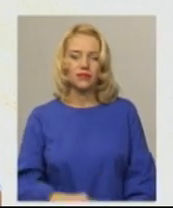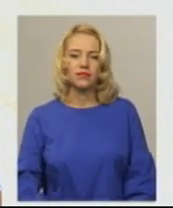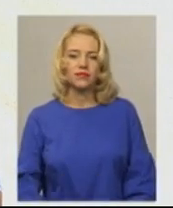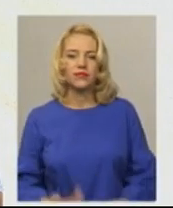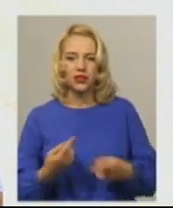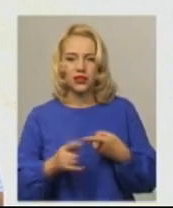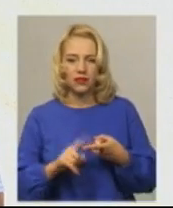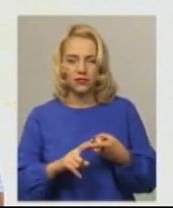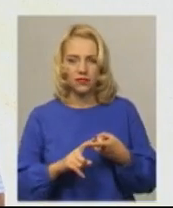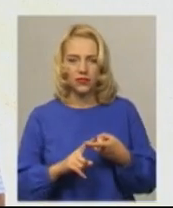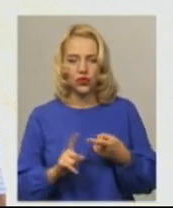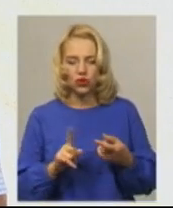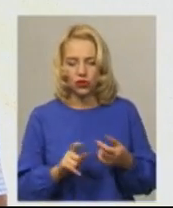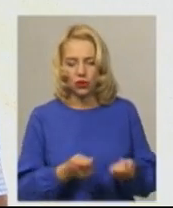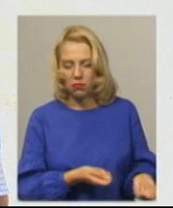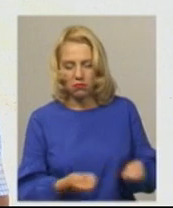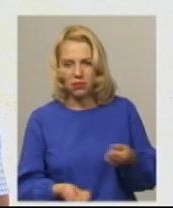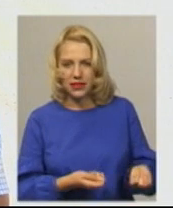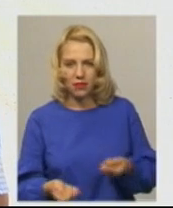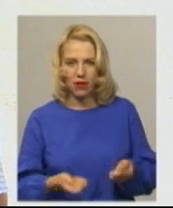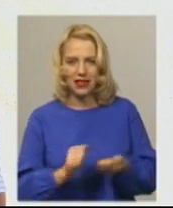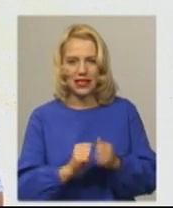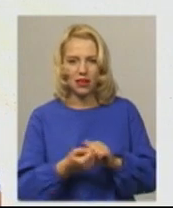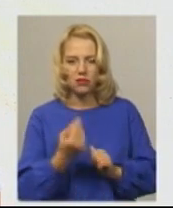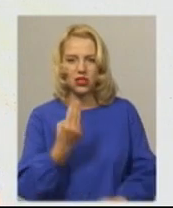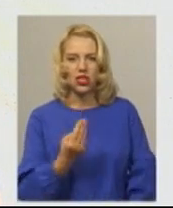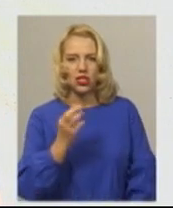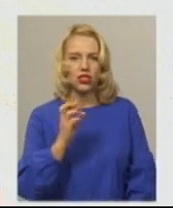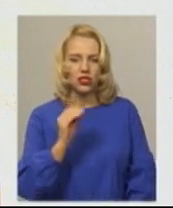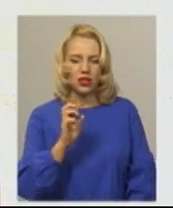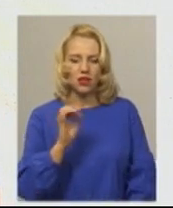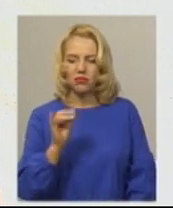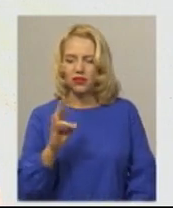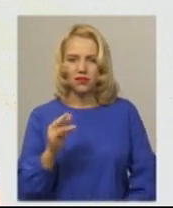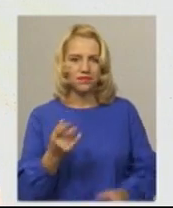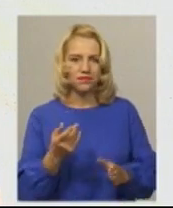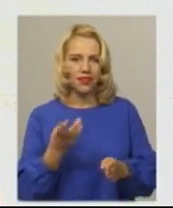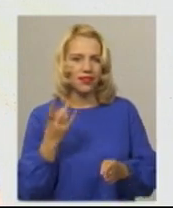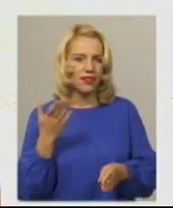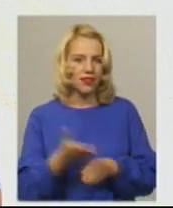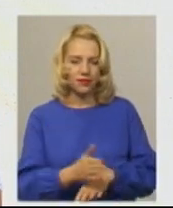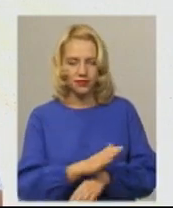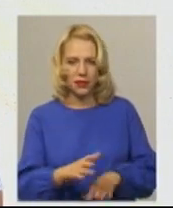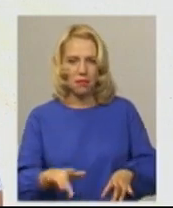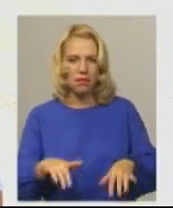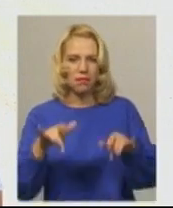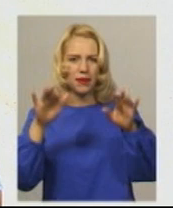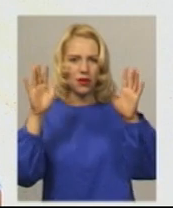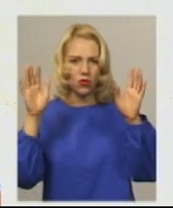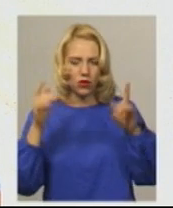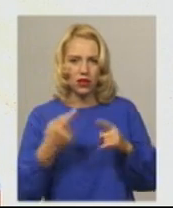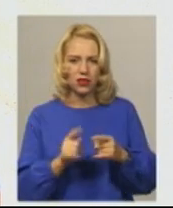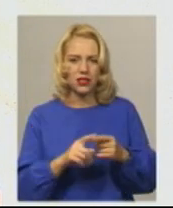це, що підсипають щебнем, воно ніякого ефекту не дає. Така пилюка, що